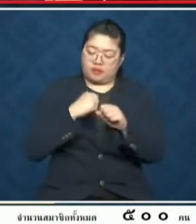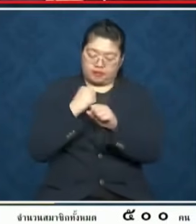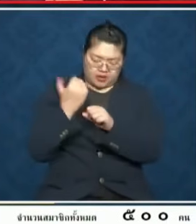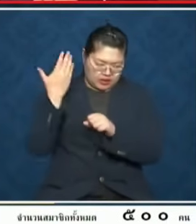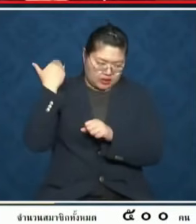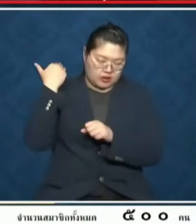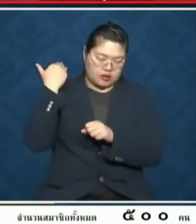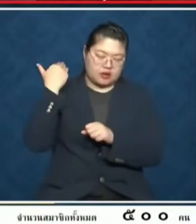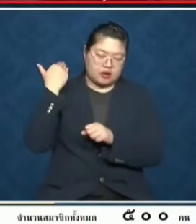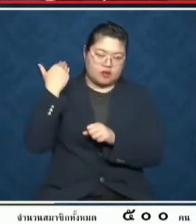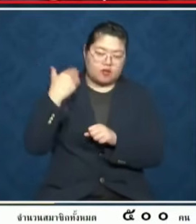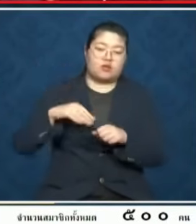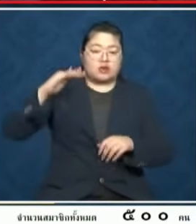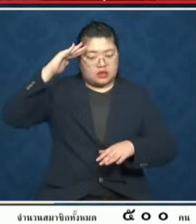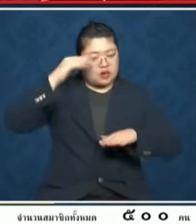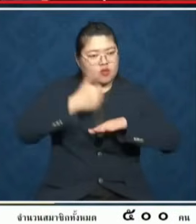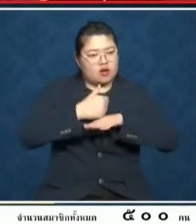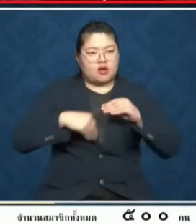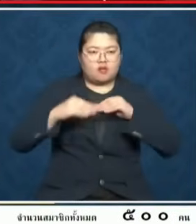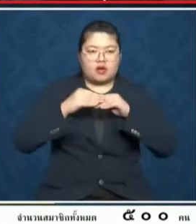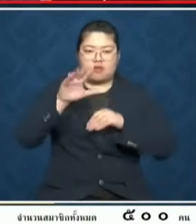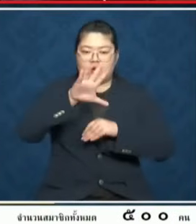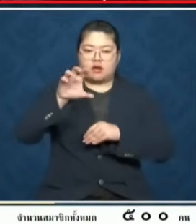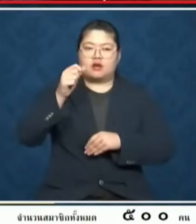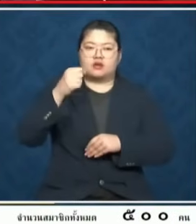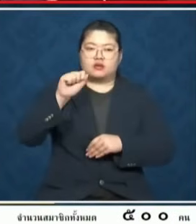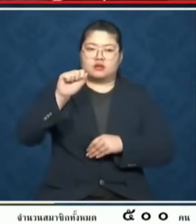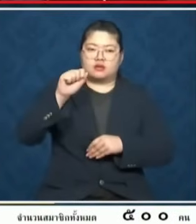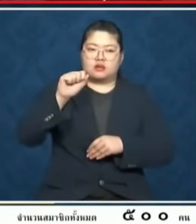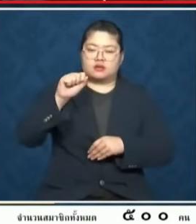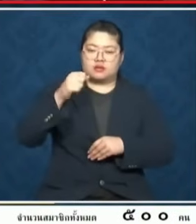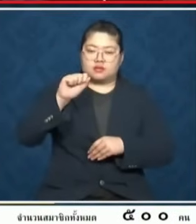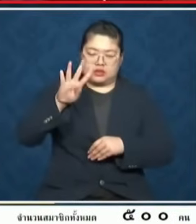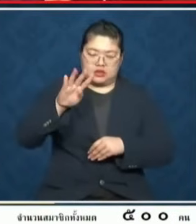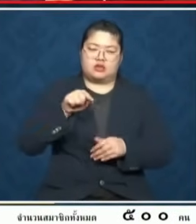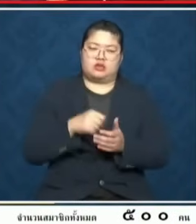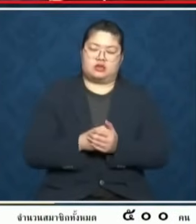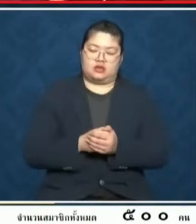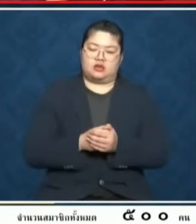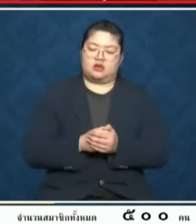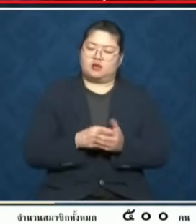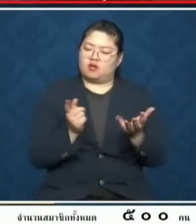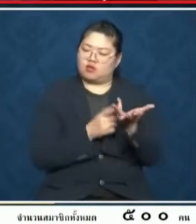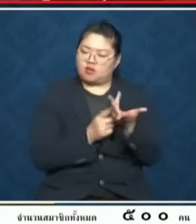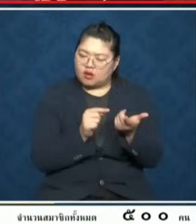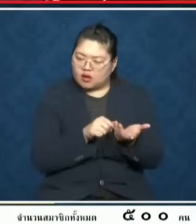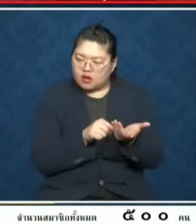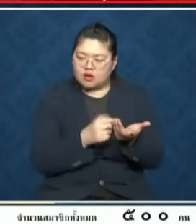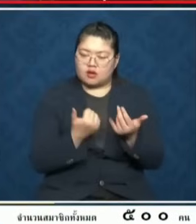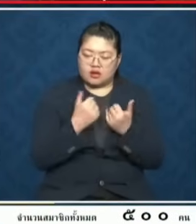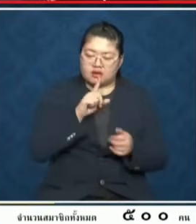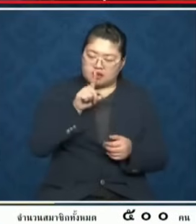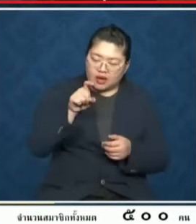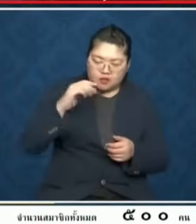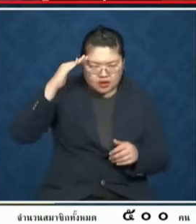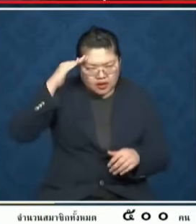แล้วนะคะที่มีนายพลเพิ่ม 514นายเนี่ยได้มีเคยได้มีการถามตัวเลขไปว่าเรามีทหาร